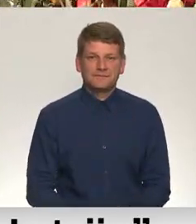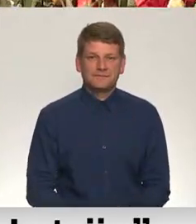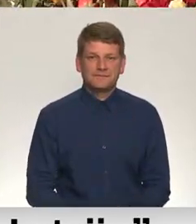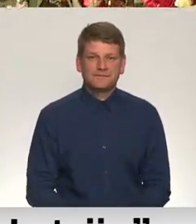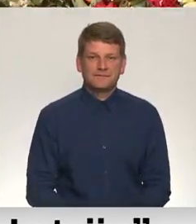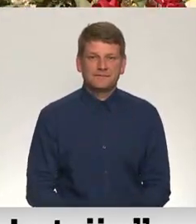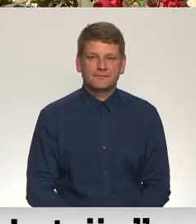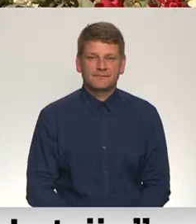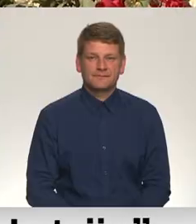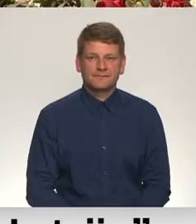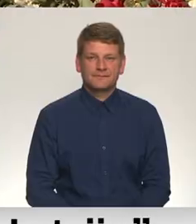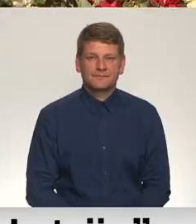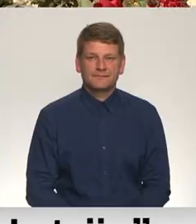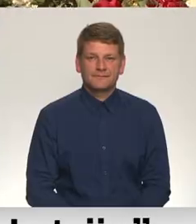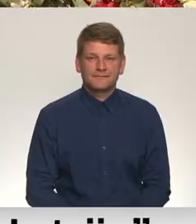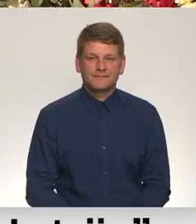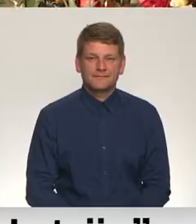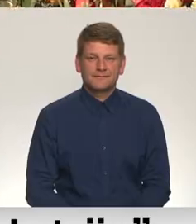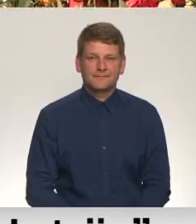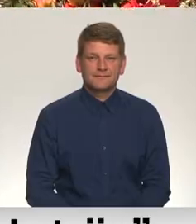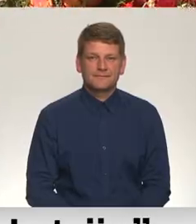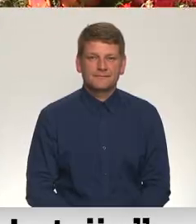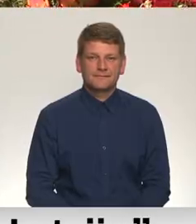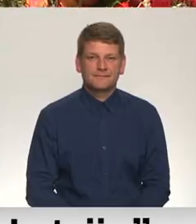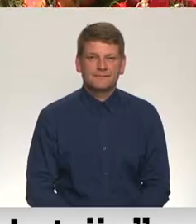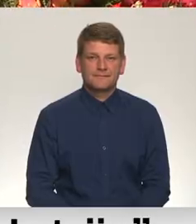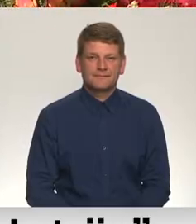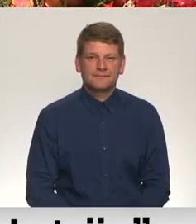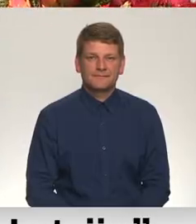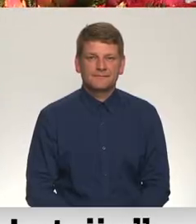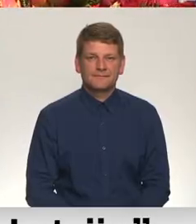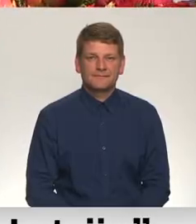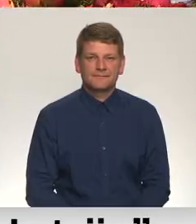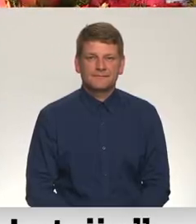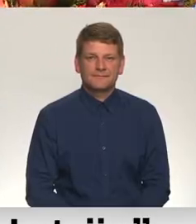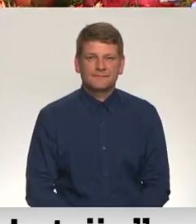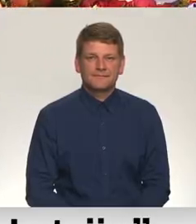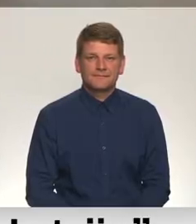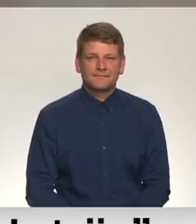Zanda Ozola Balode, Olavs Peršovics, Latvijas televīzija.